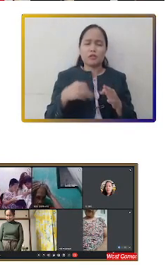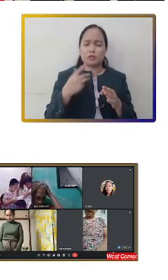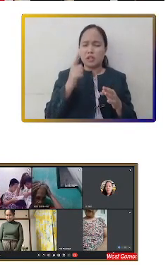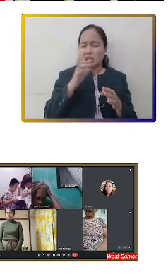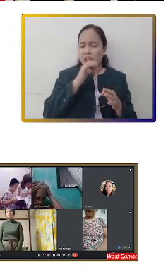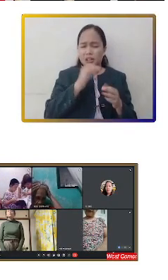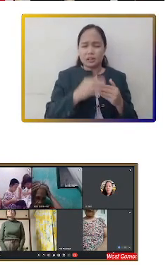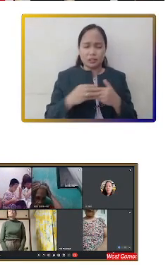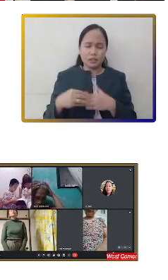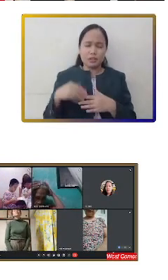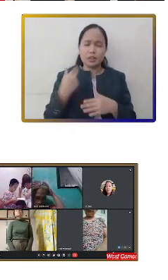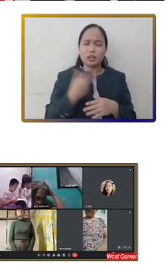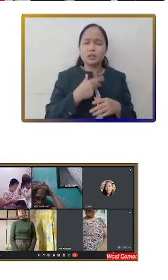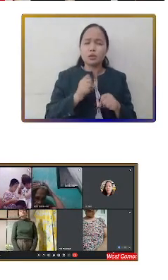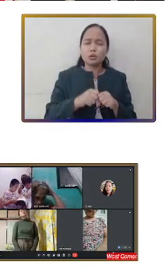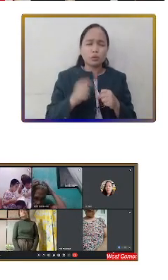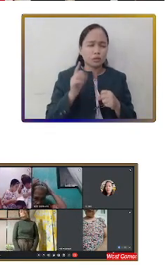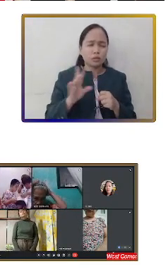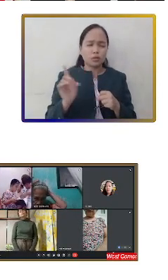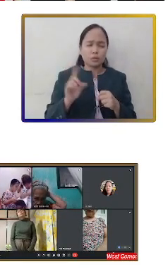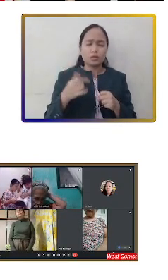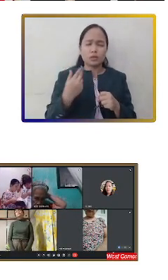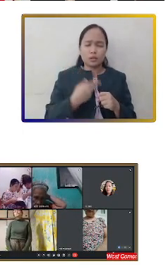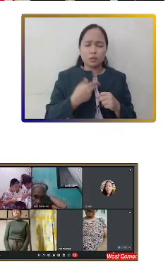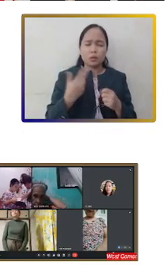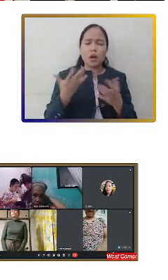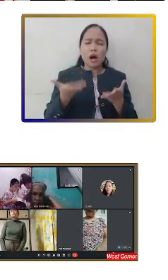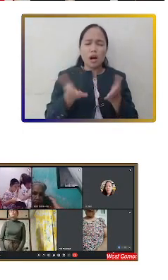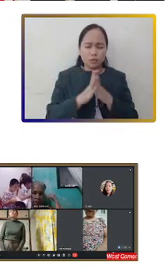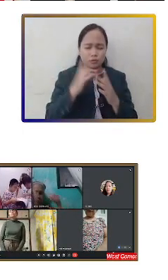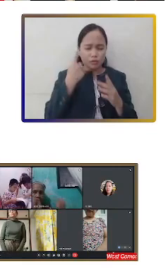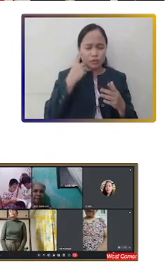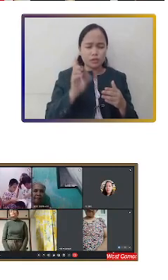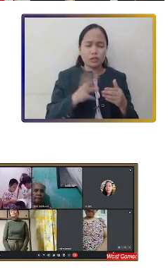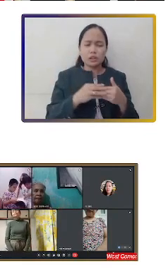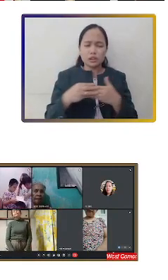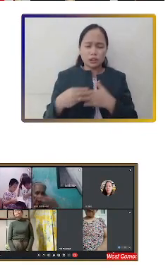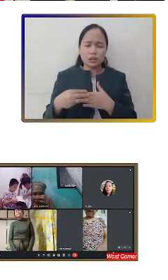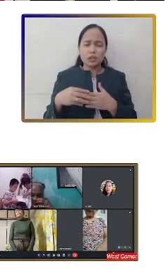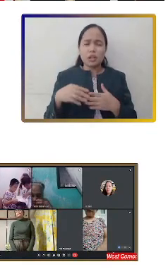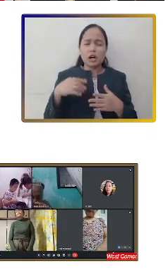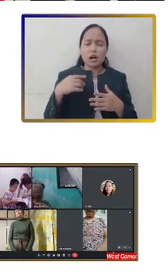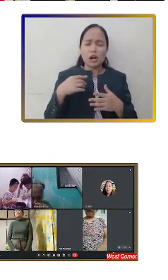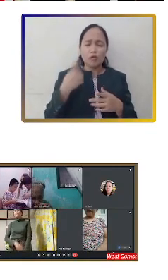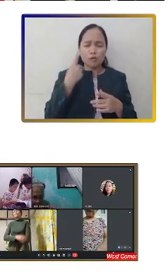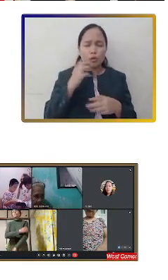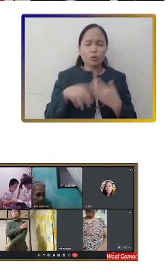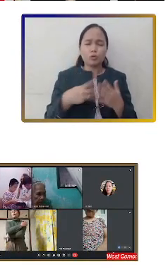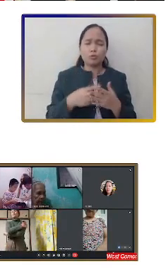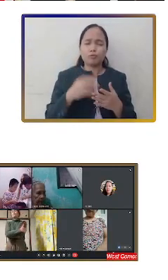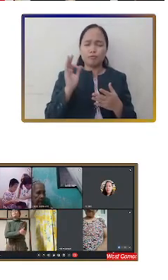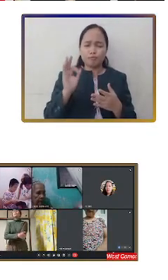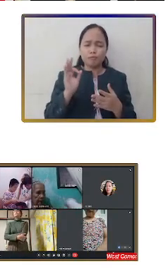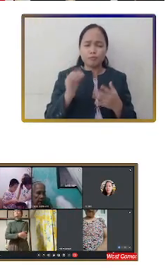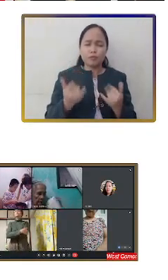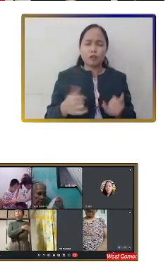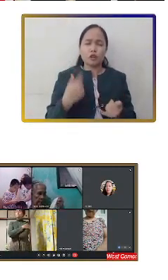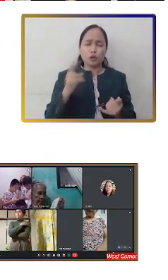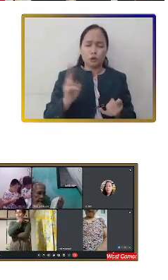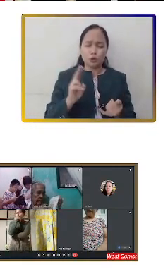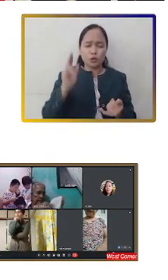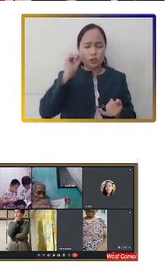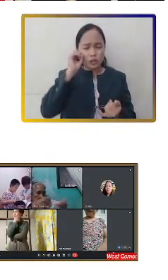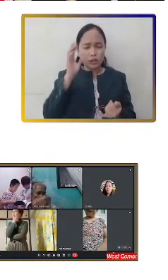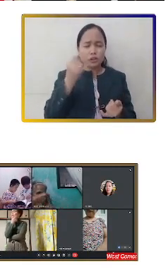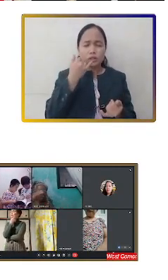pangungunahan. Kaya O Diyos, sinihiling po namin na inyong pong gabay sa buong paghahayag na inyong pong salita, Panginoon. Gamitin niyo po ako, gawin niyo